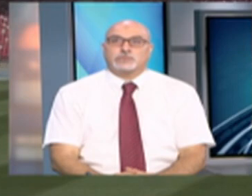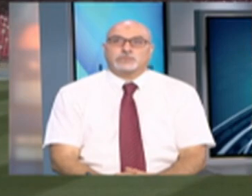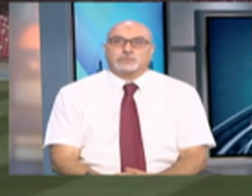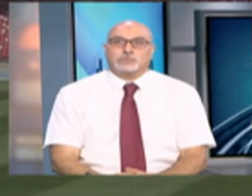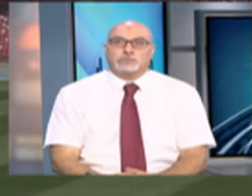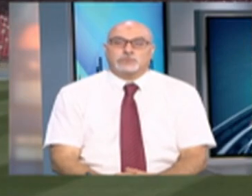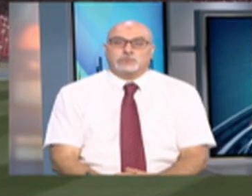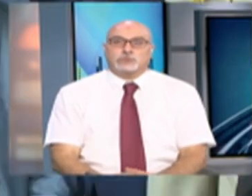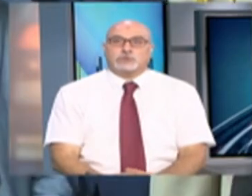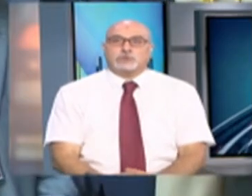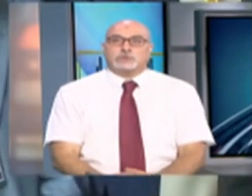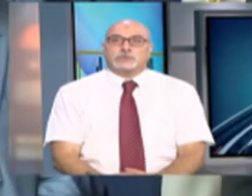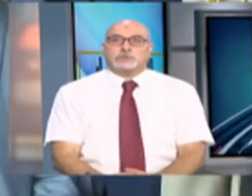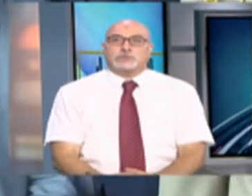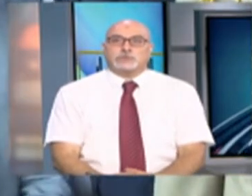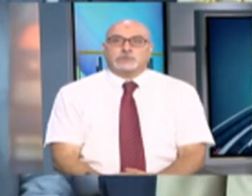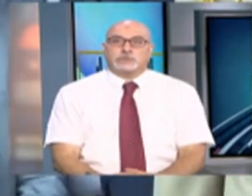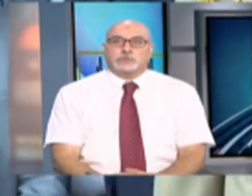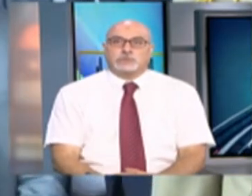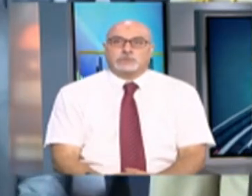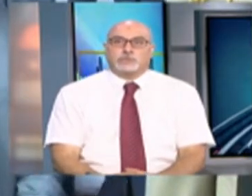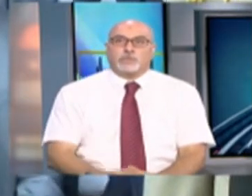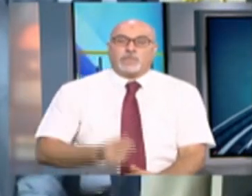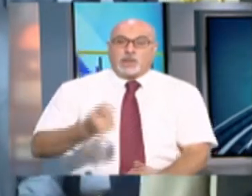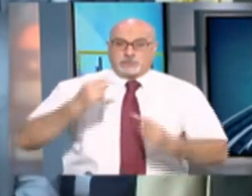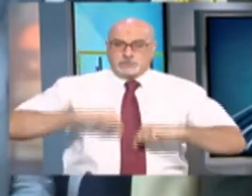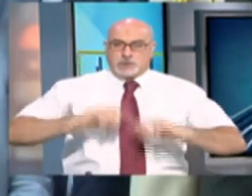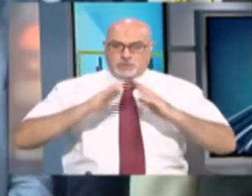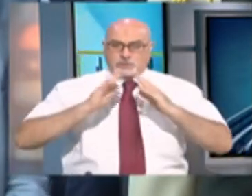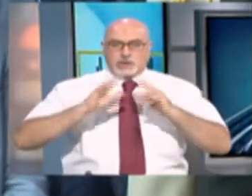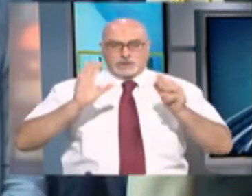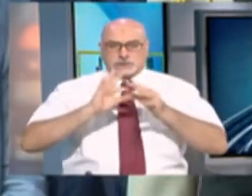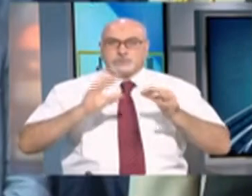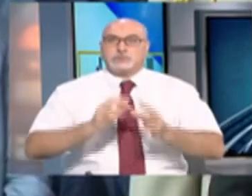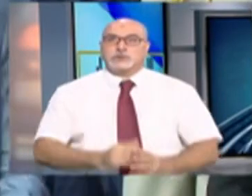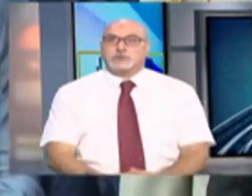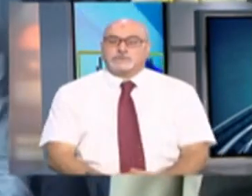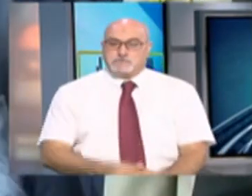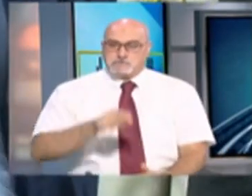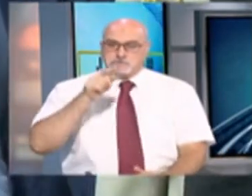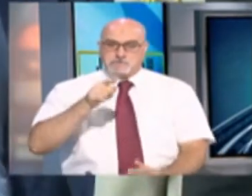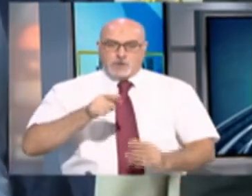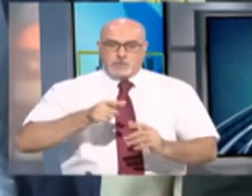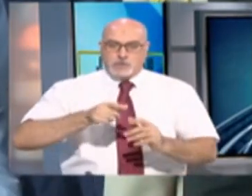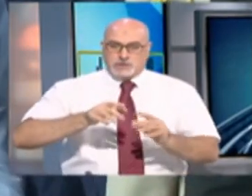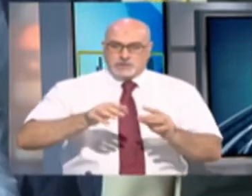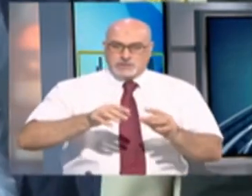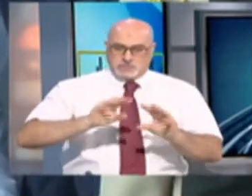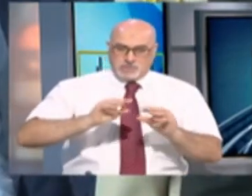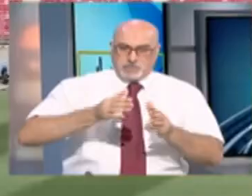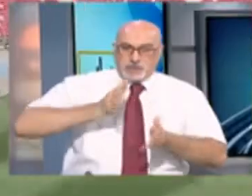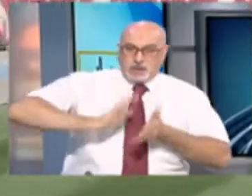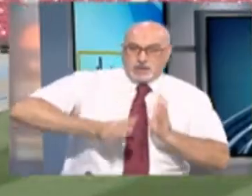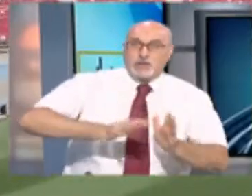باتو سور هاد المطمار اي سون ريكوني مونديال. دونك انا لا كلاس ا صافي ميم با ميم لو تيران